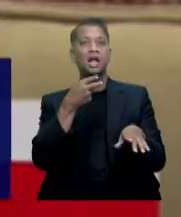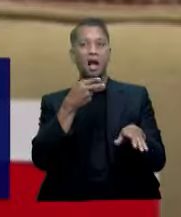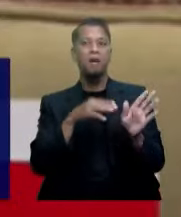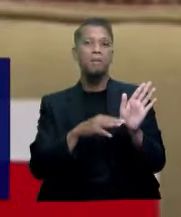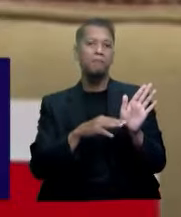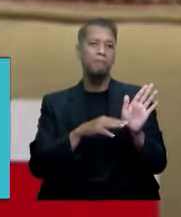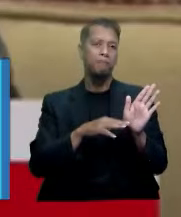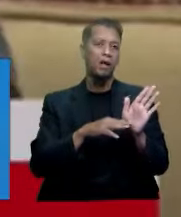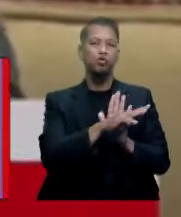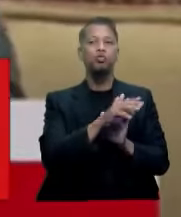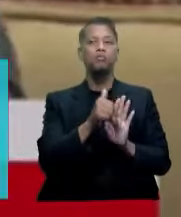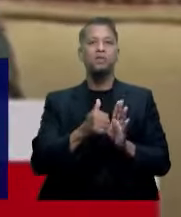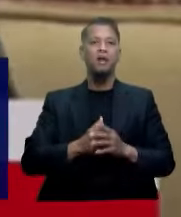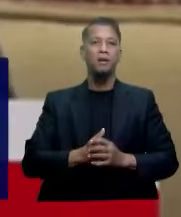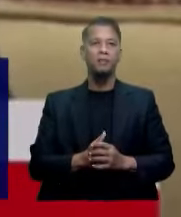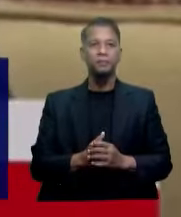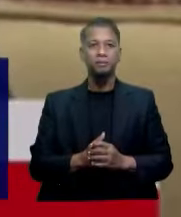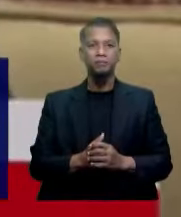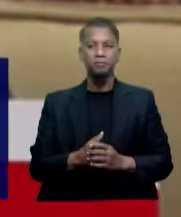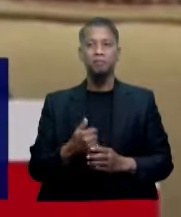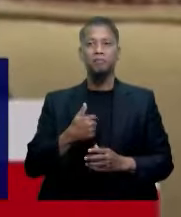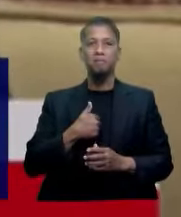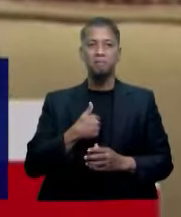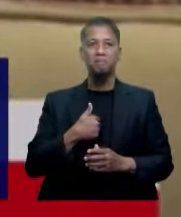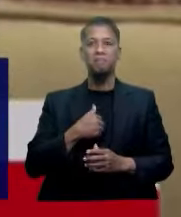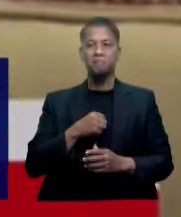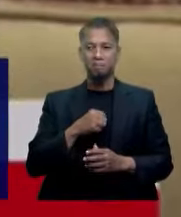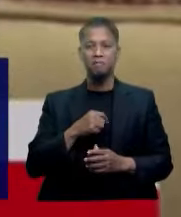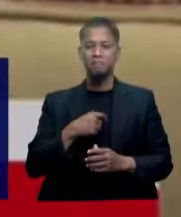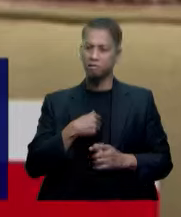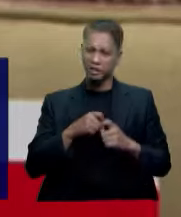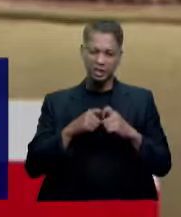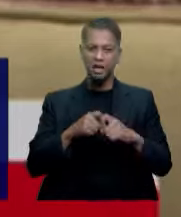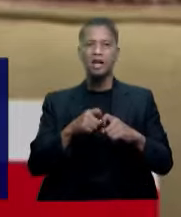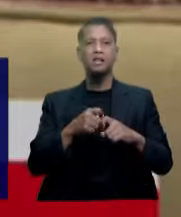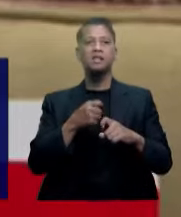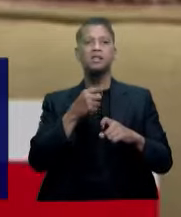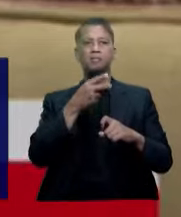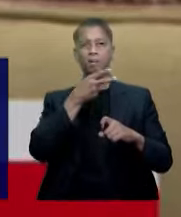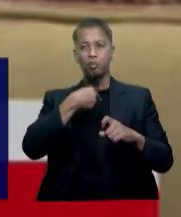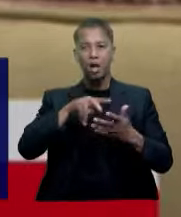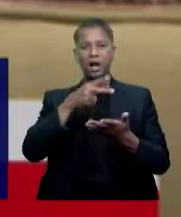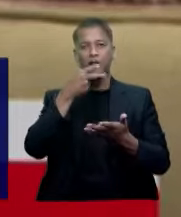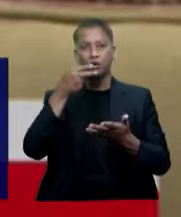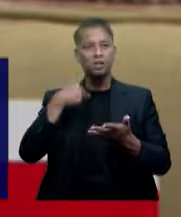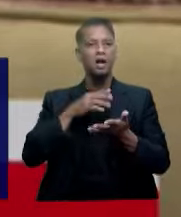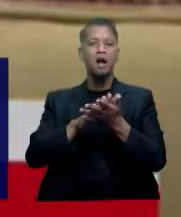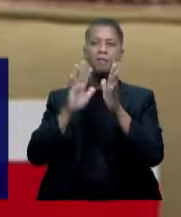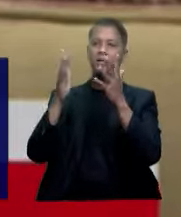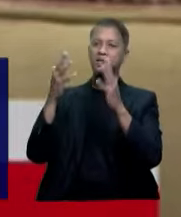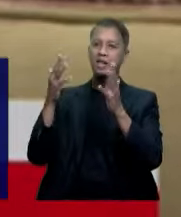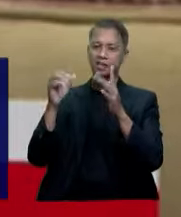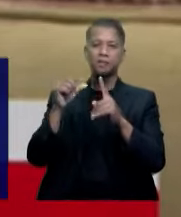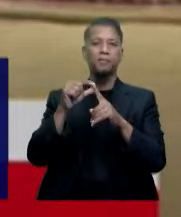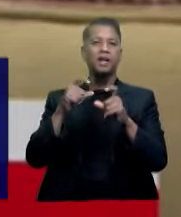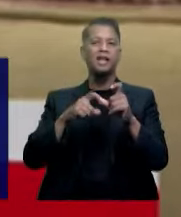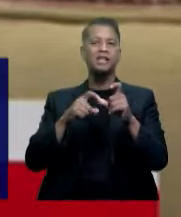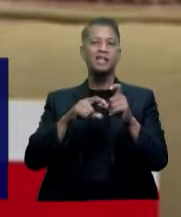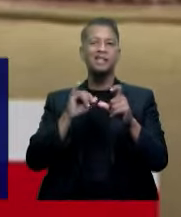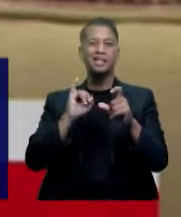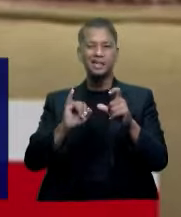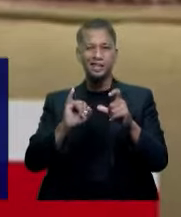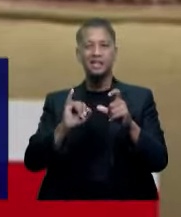sebagai pecinta sepak bola memberikan apresiasi yang setinggi-tingginya untuk Kemenpora dan PSSI. Naturalisasi hari ini luar